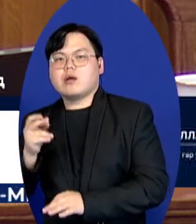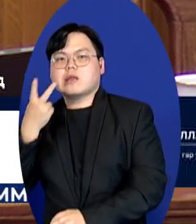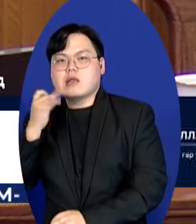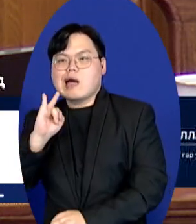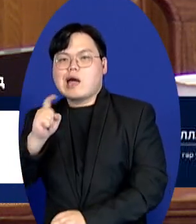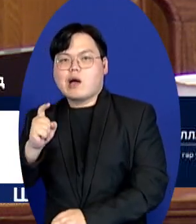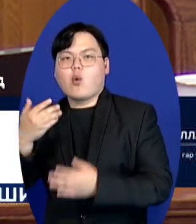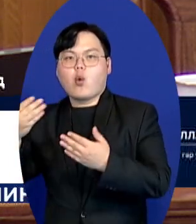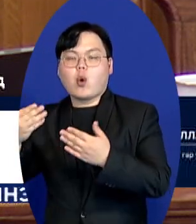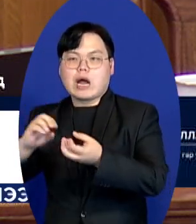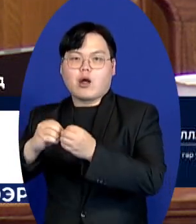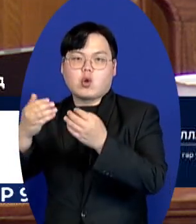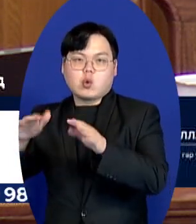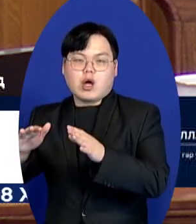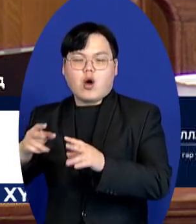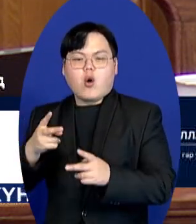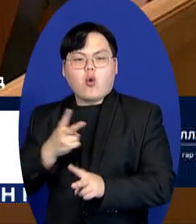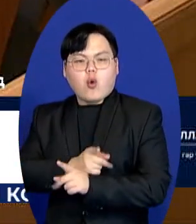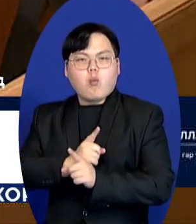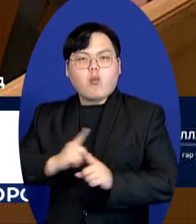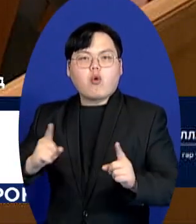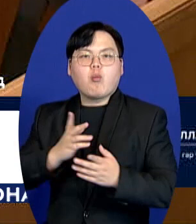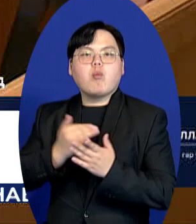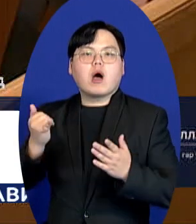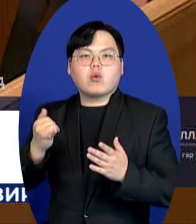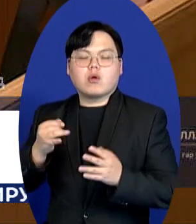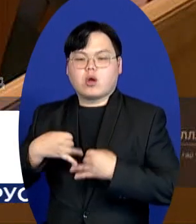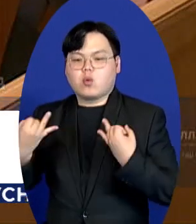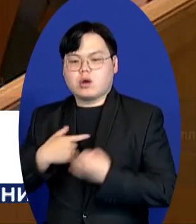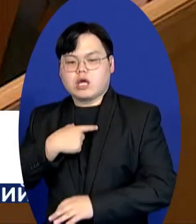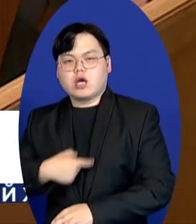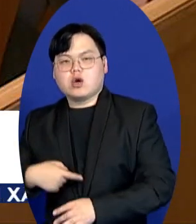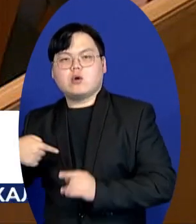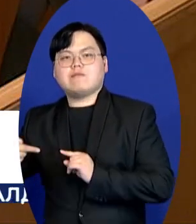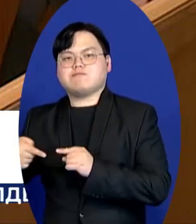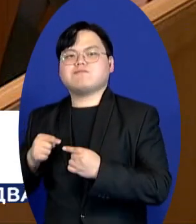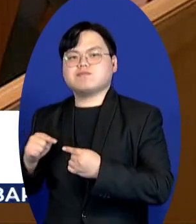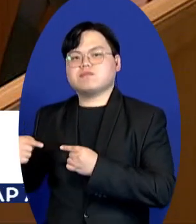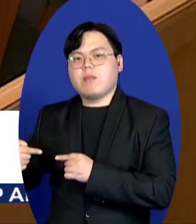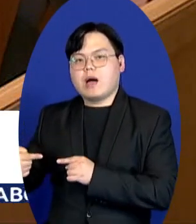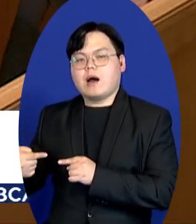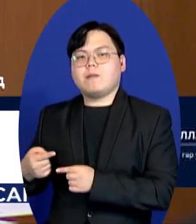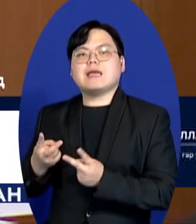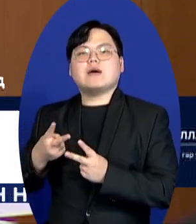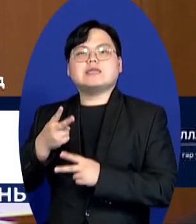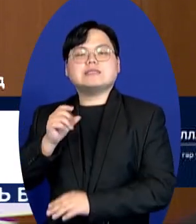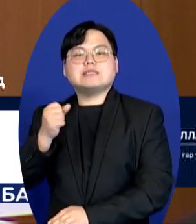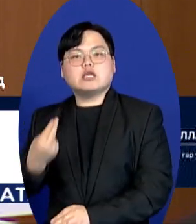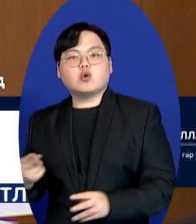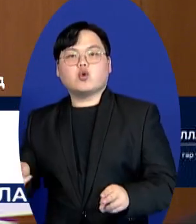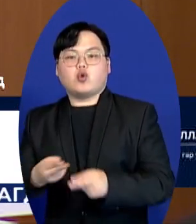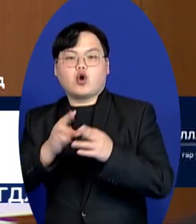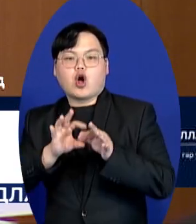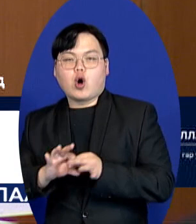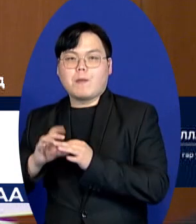гаргасан хууль зөрчсөн эсэх асуудлаар улсын хурлын зарим гишүүн байр суурийн зөрүүтэй байна. За цэцийн дүгнэлтээс хамаарч эргэцүү хүрээнд